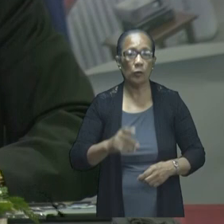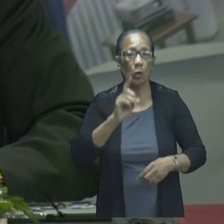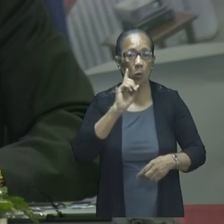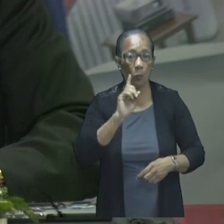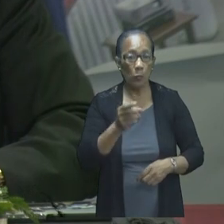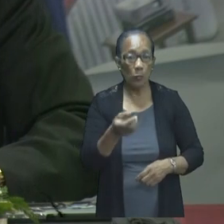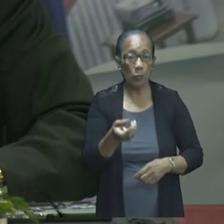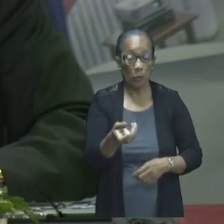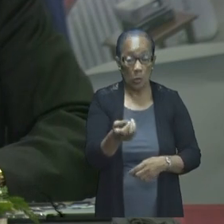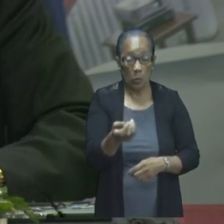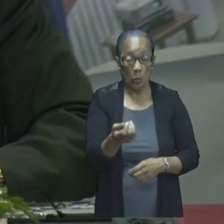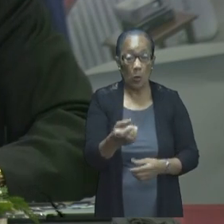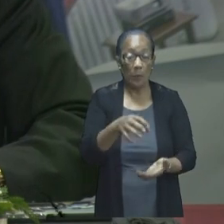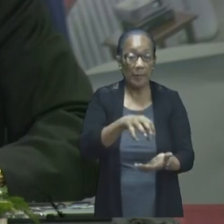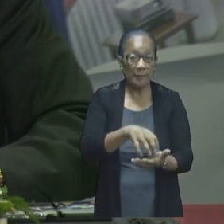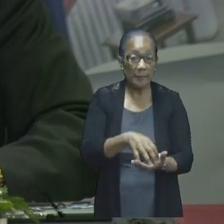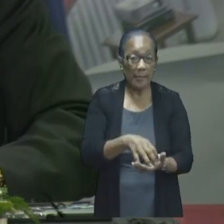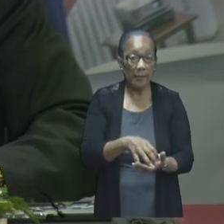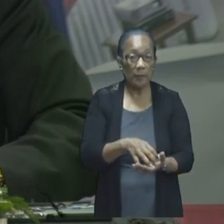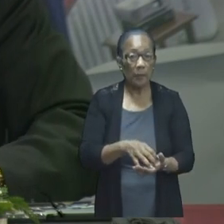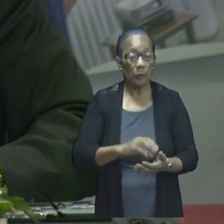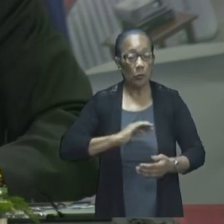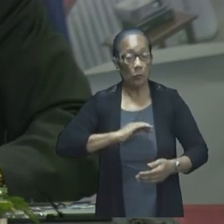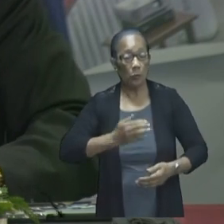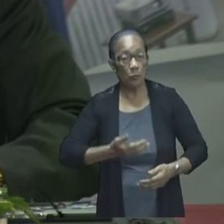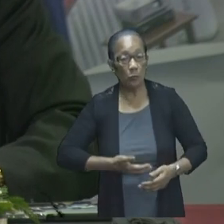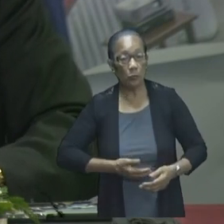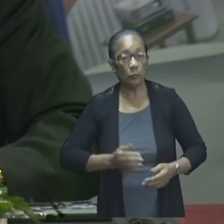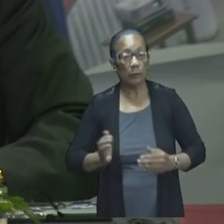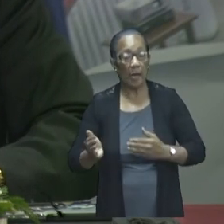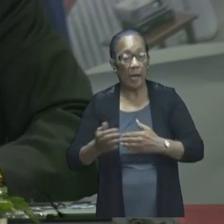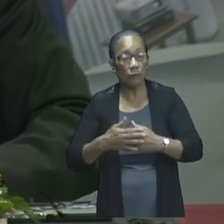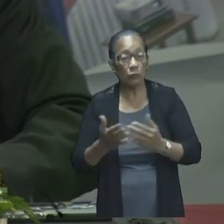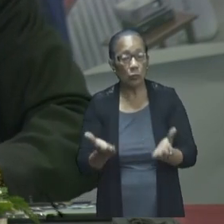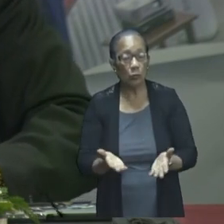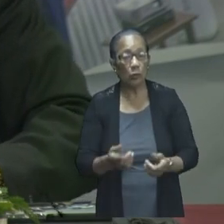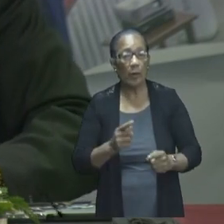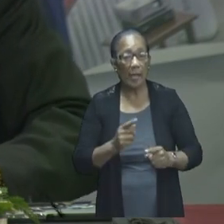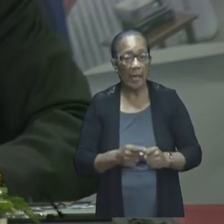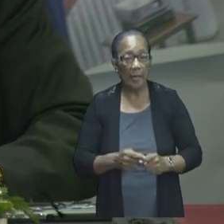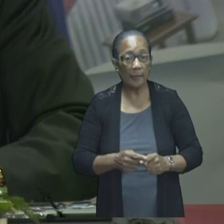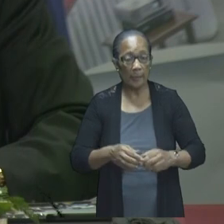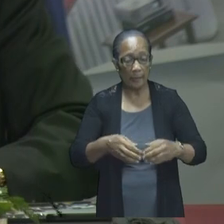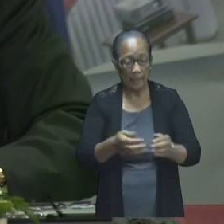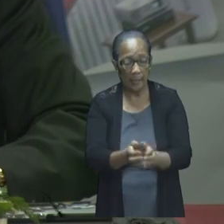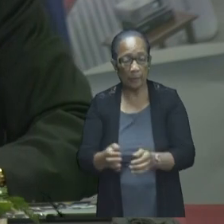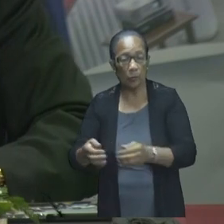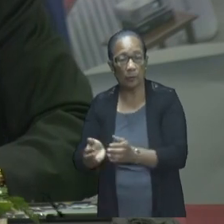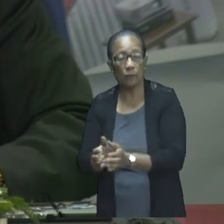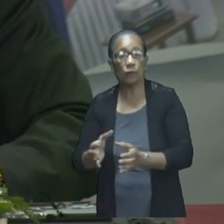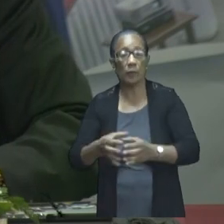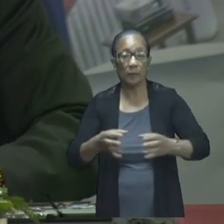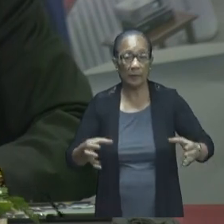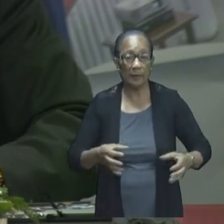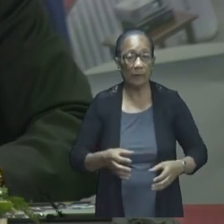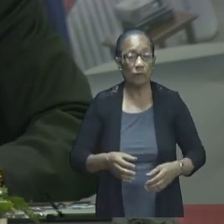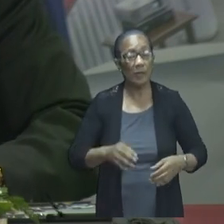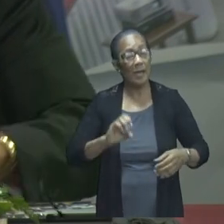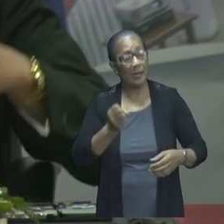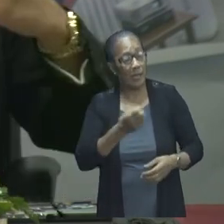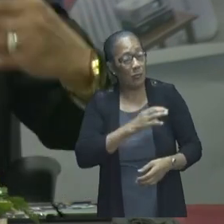commercialiseren hoor die moeten geprivatiseerd worden die worden afgestoten worden categorie van bedrijven laten we zeggen nog eens nakida team